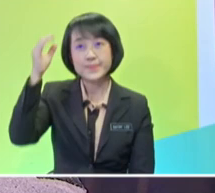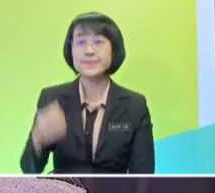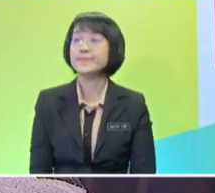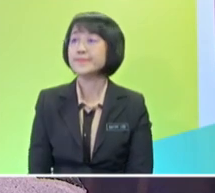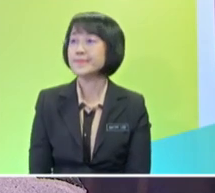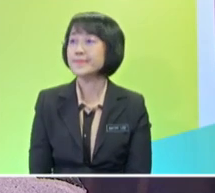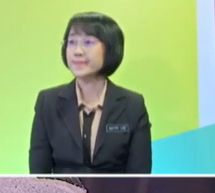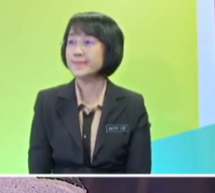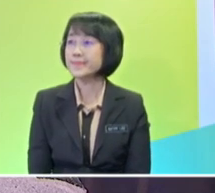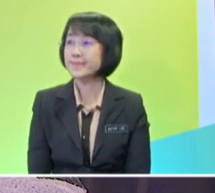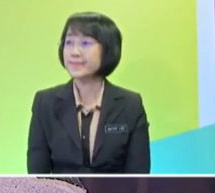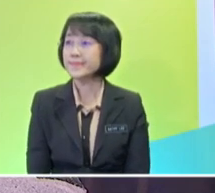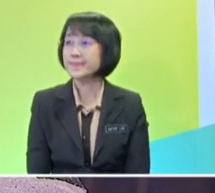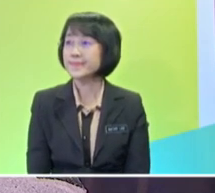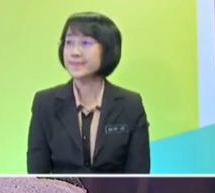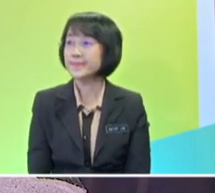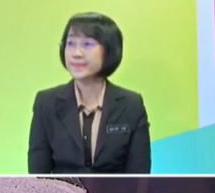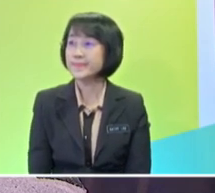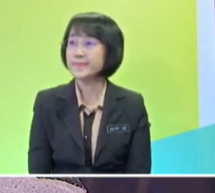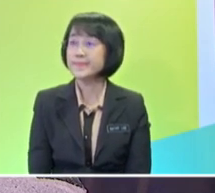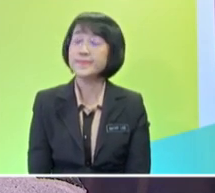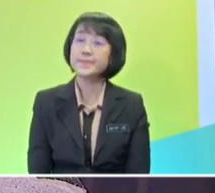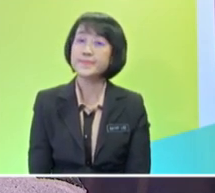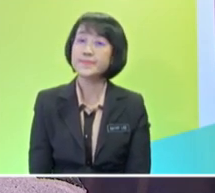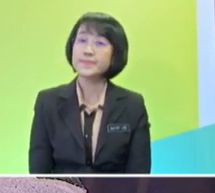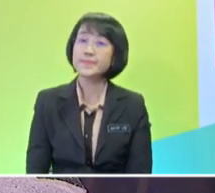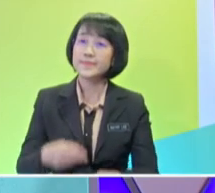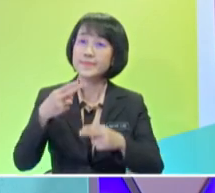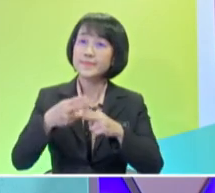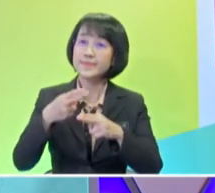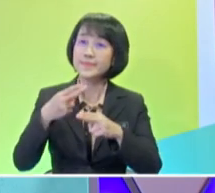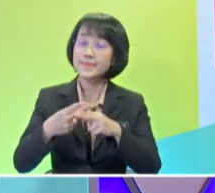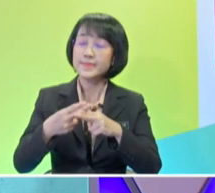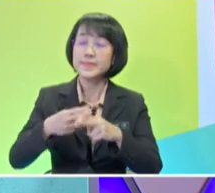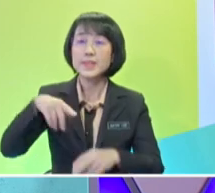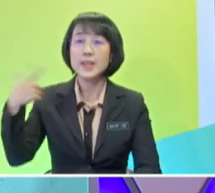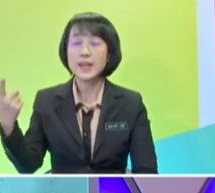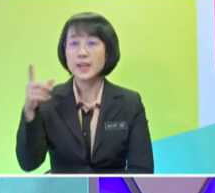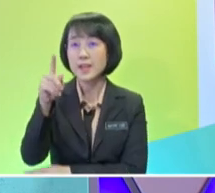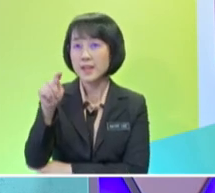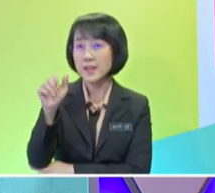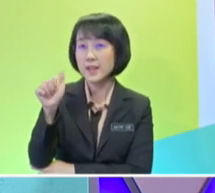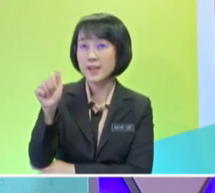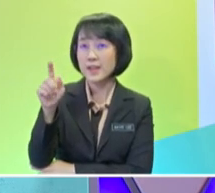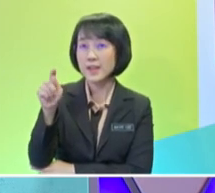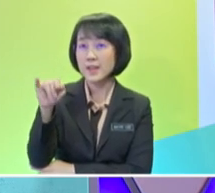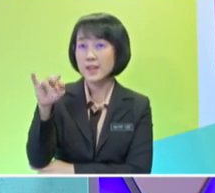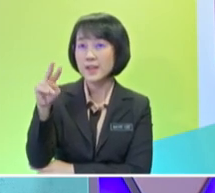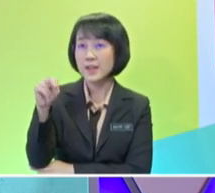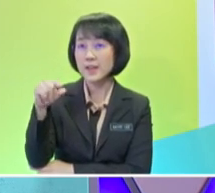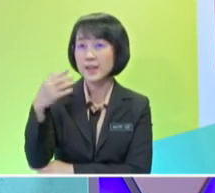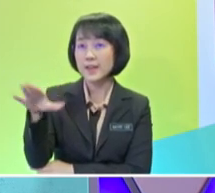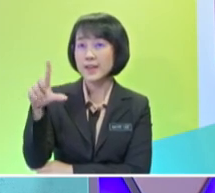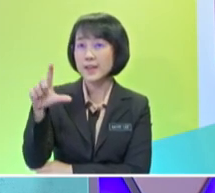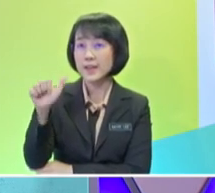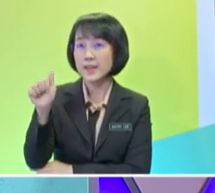kebiasaannya namun lain bagi taktik ialah taktik lawi sebab boleh